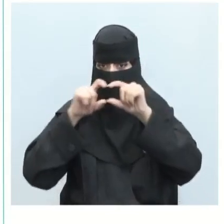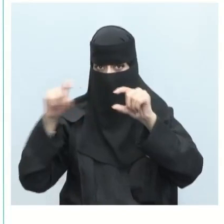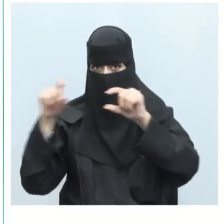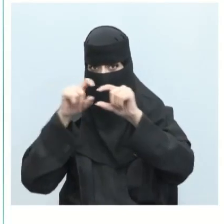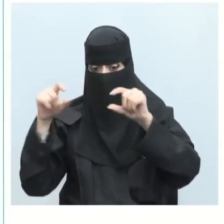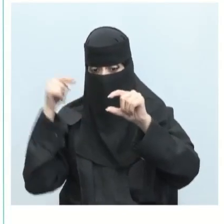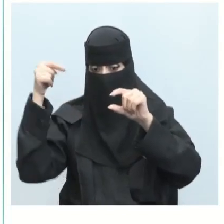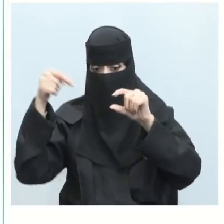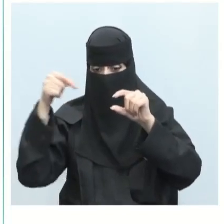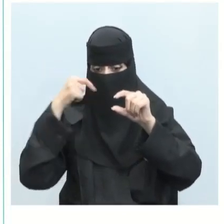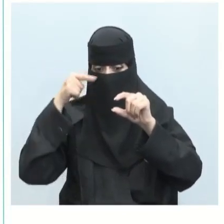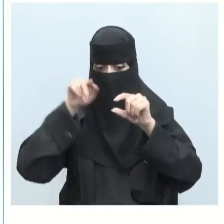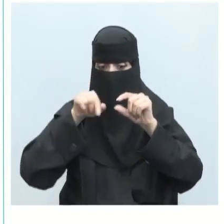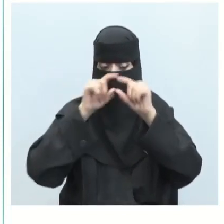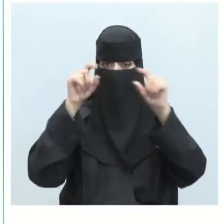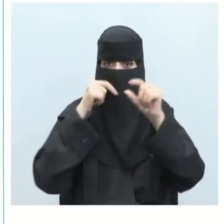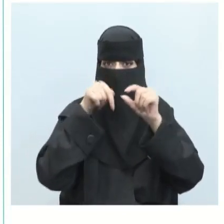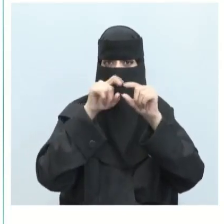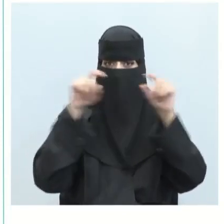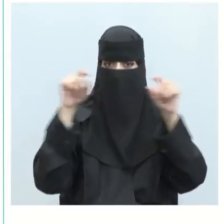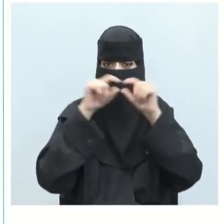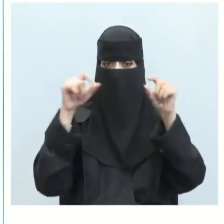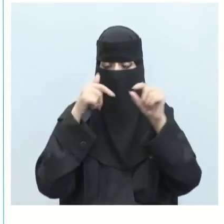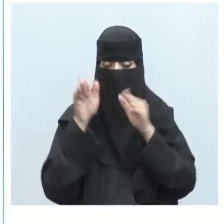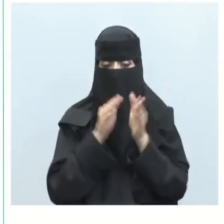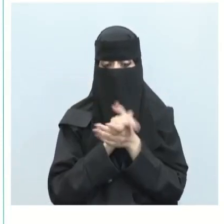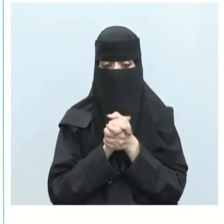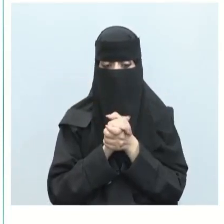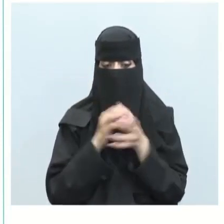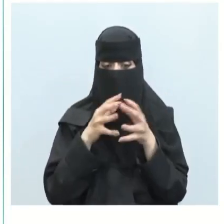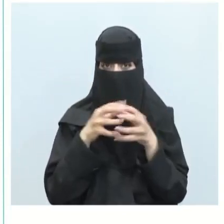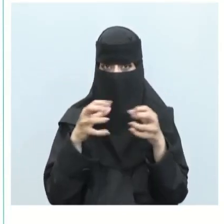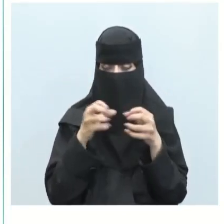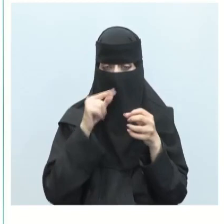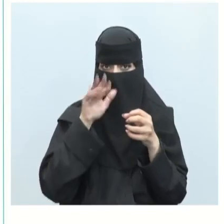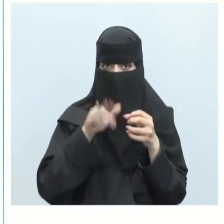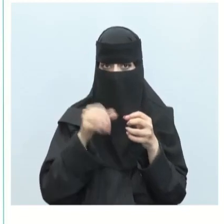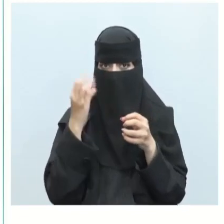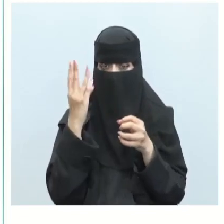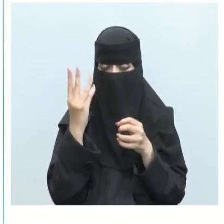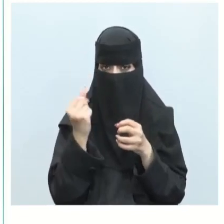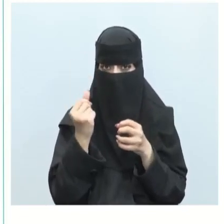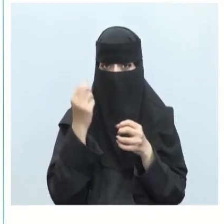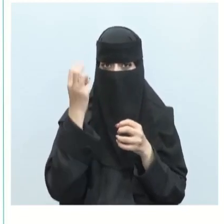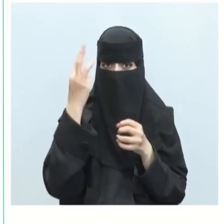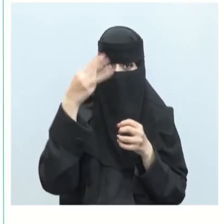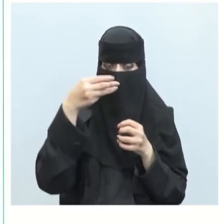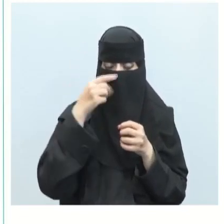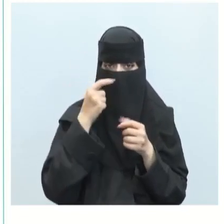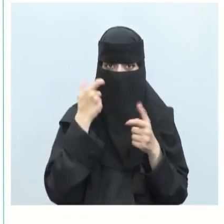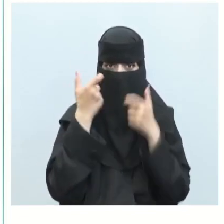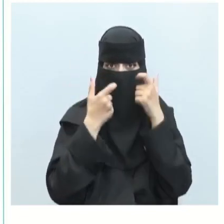اي ار بي اي ان هذه الحزمه او هذا هنا التفاصيل في الحزمه رقم 30 تدل على